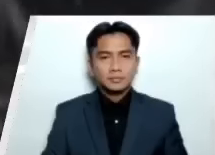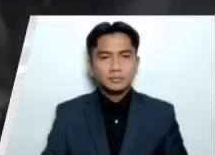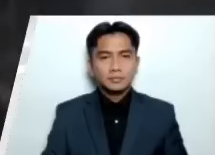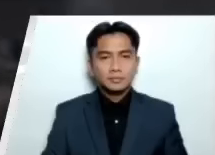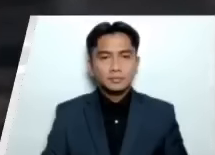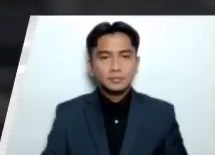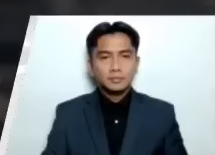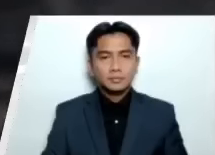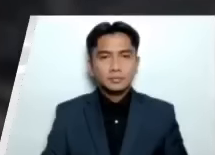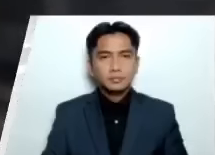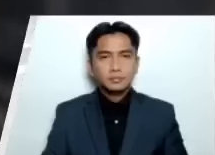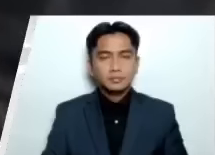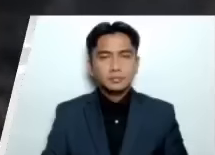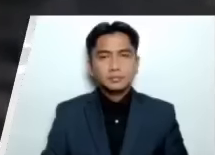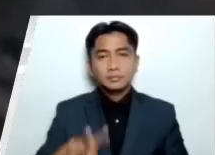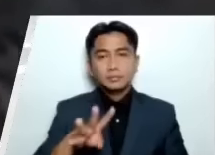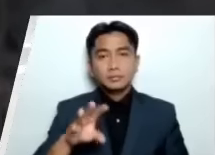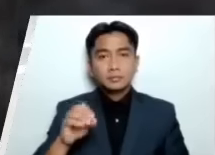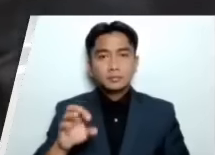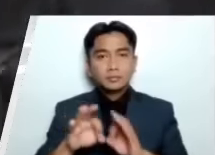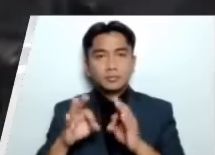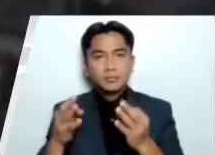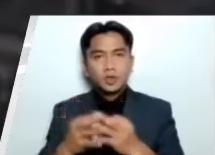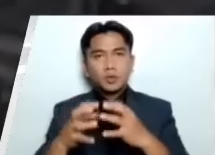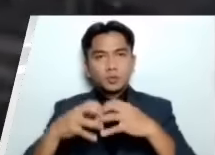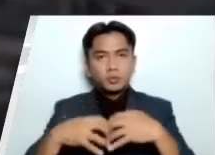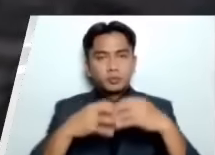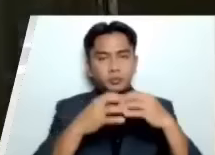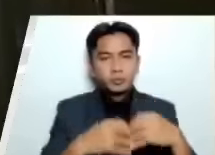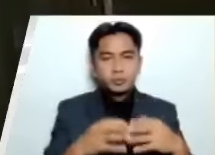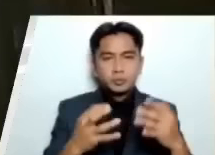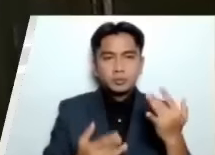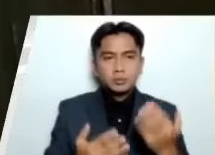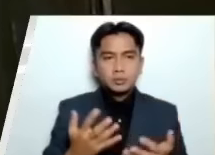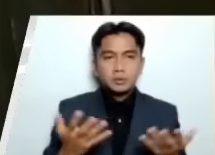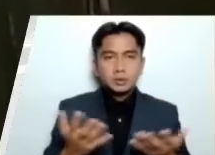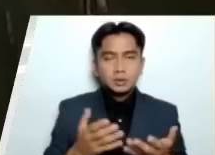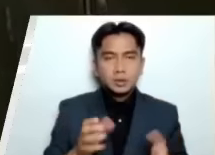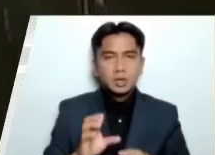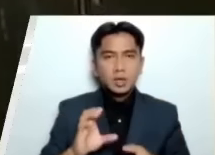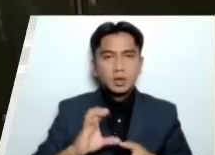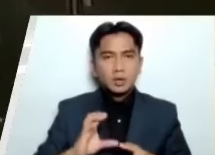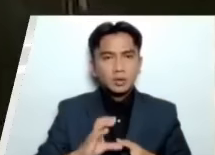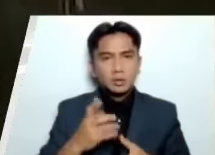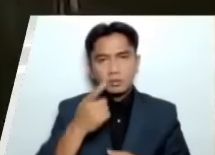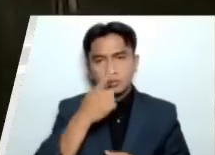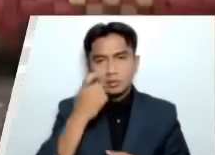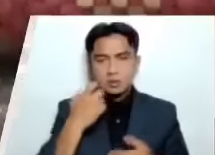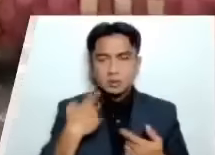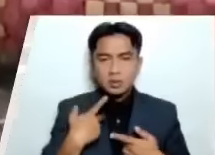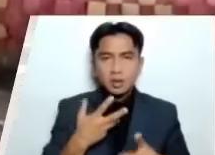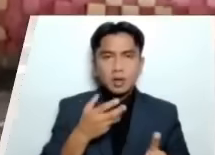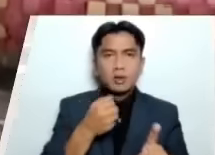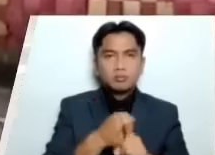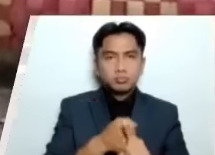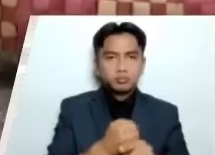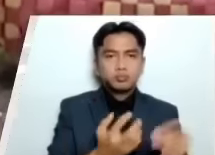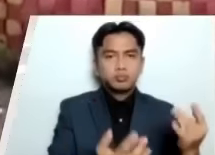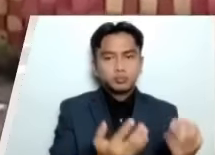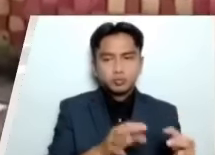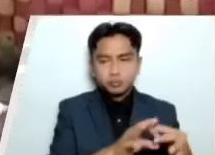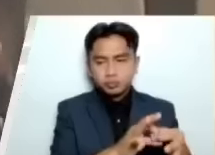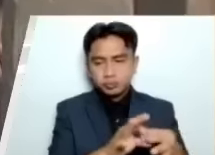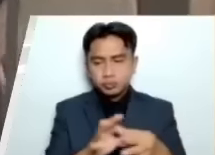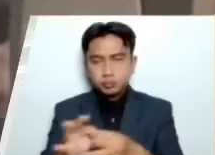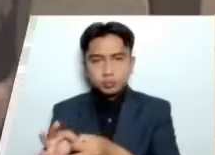Mahigit 40 pamilya na wala ng tirahan sa may pahok Caloocan dahil nasa boundary na damay sa sunog ang ilang bahay sa Balutondo,